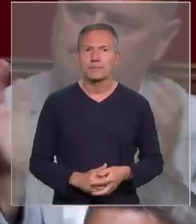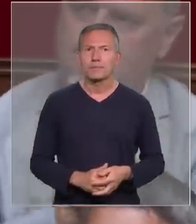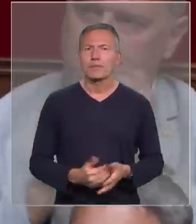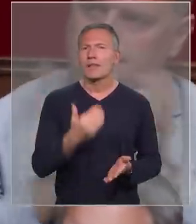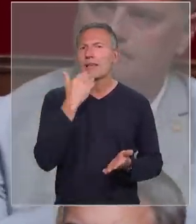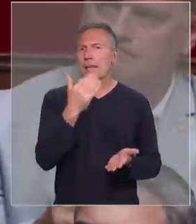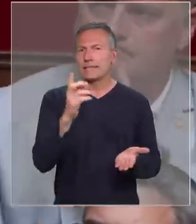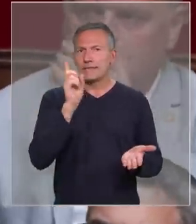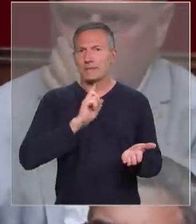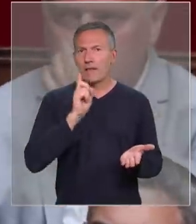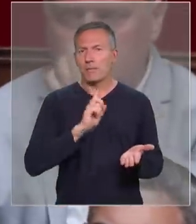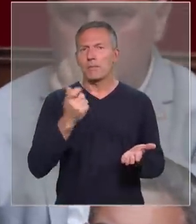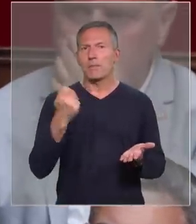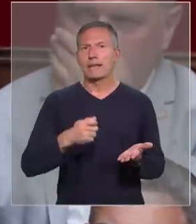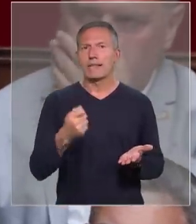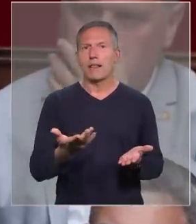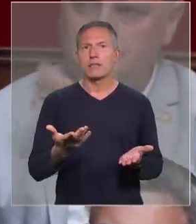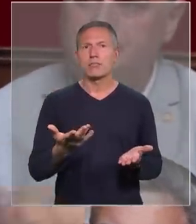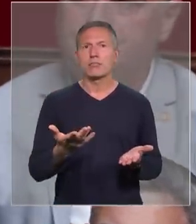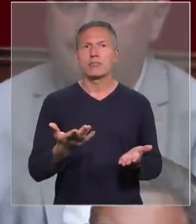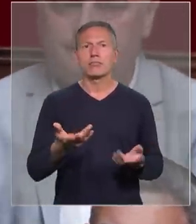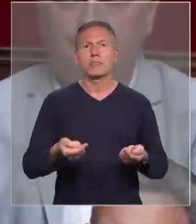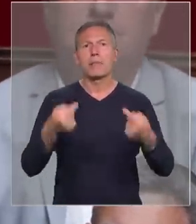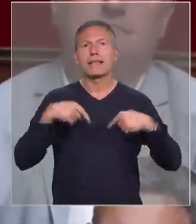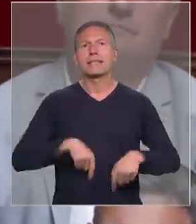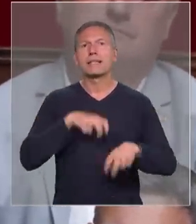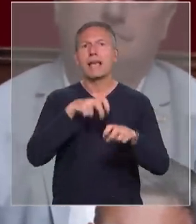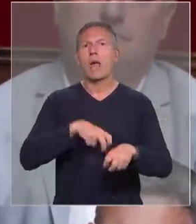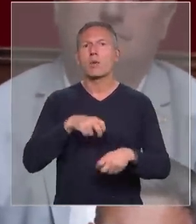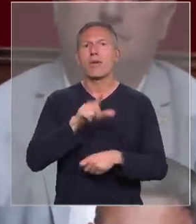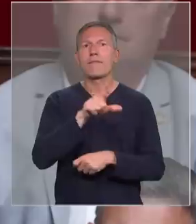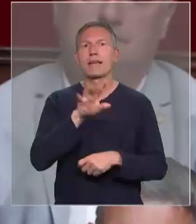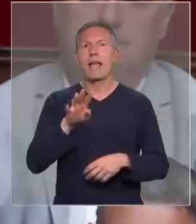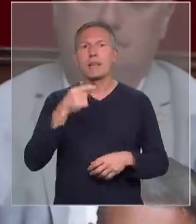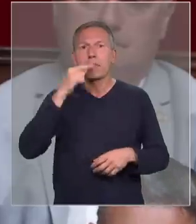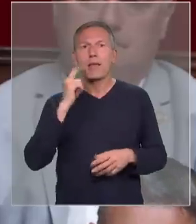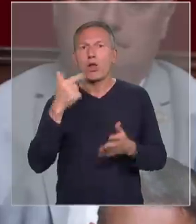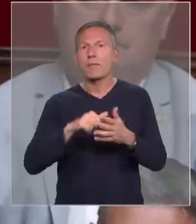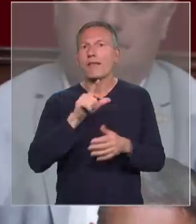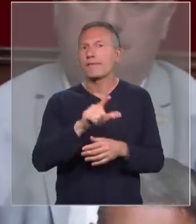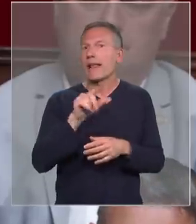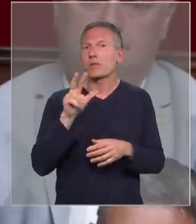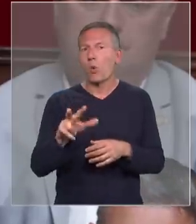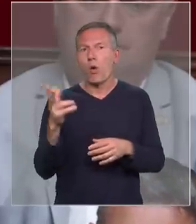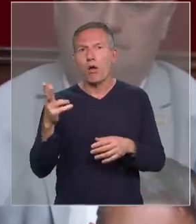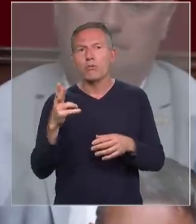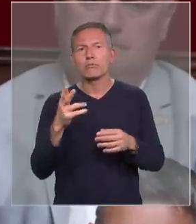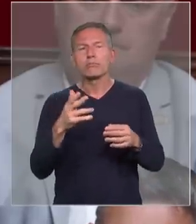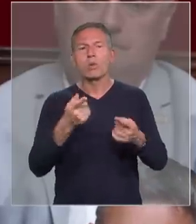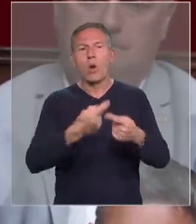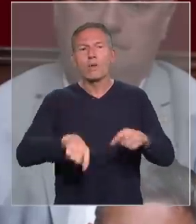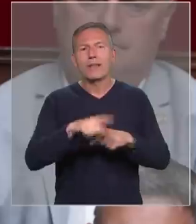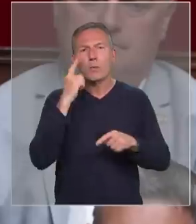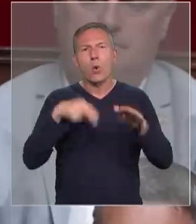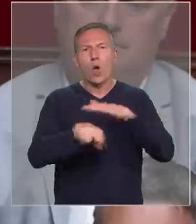Insoumise. Merci, madame la présidente. Monsieur le ministre de l'Agriculture, le 24 mai 2023, après consultation du comité ressources en eau,